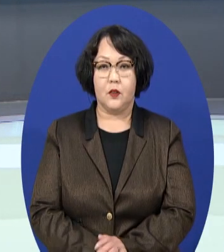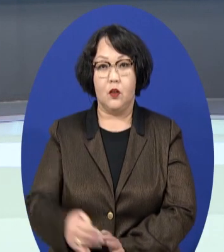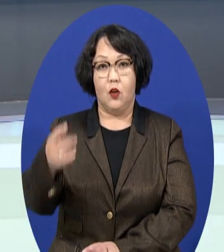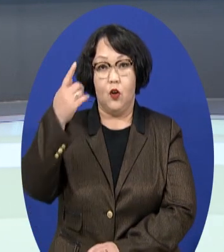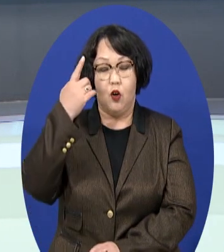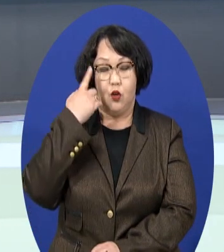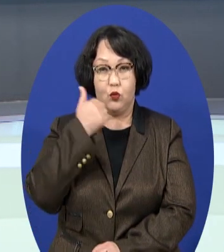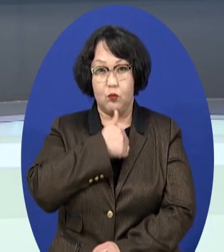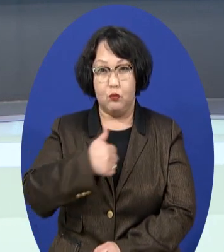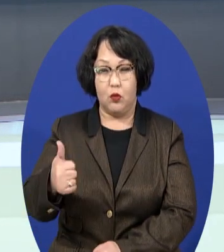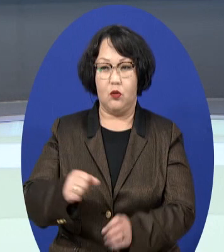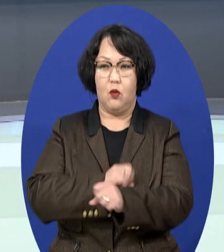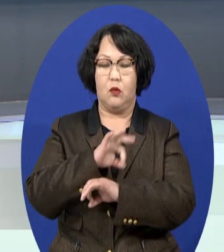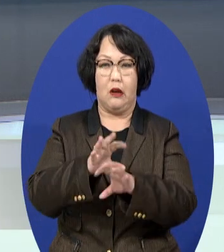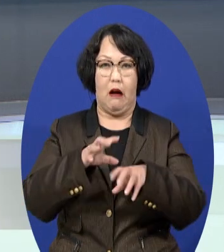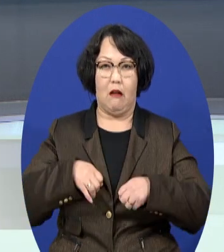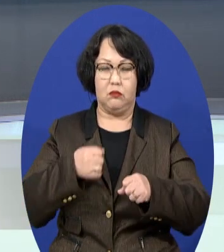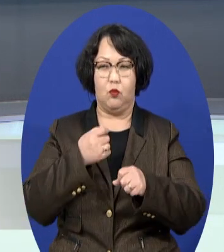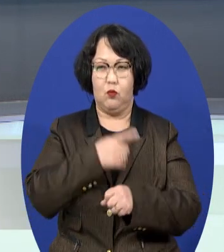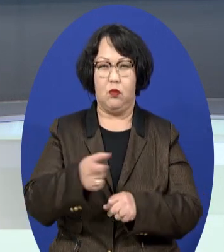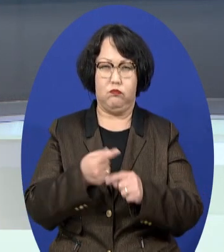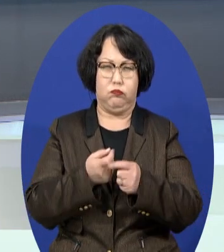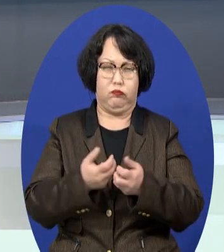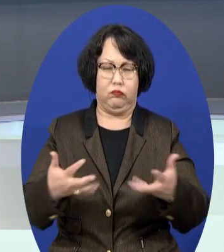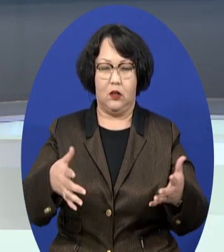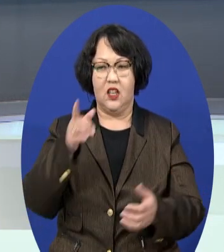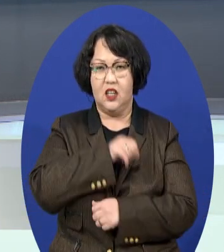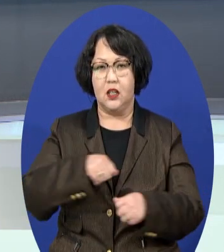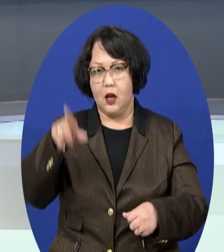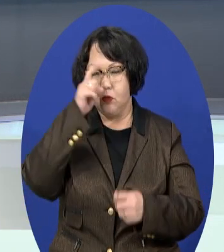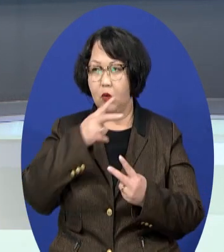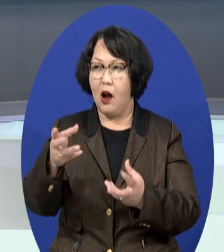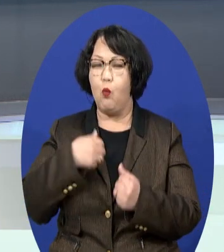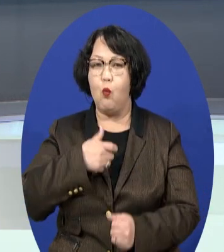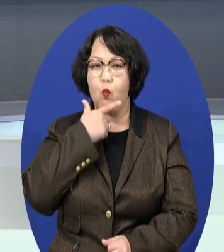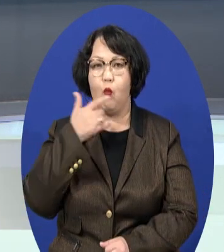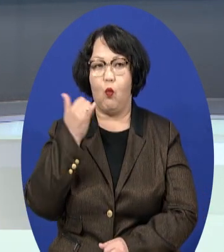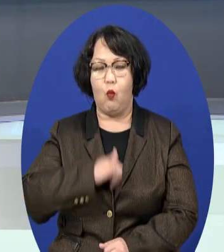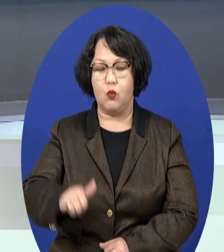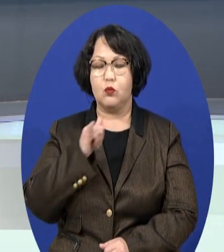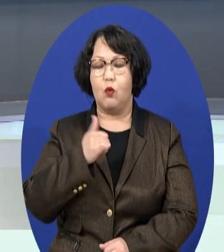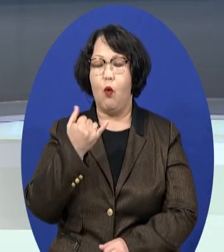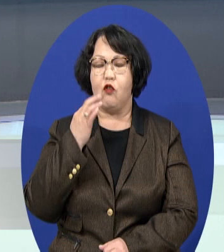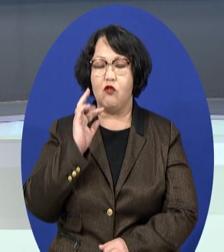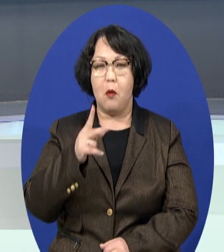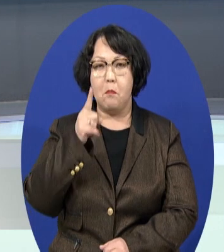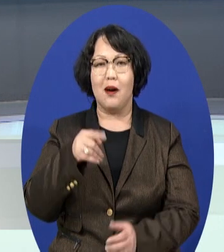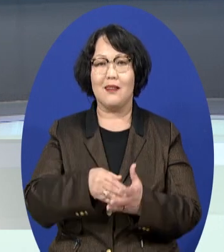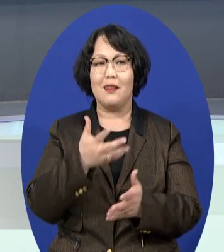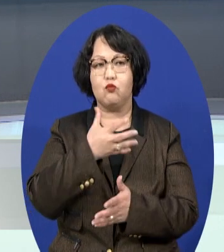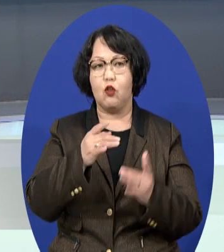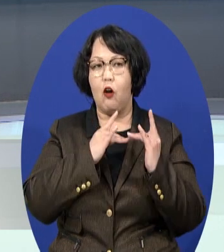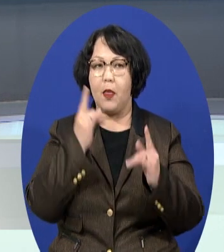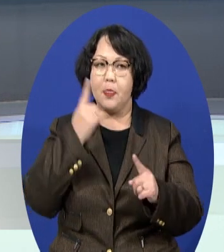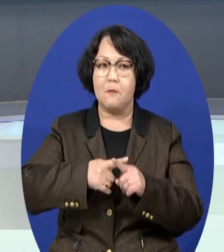Өдөрт бүртгэгдэх халдварын тоо нэмэгдэж, иргэд эмнэлгийн үйлчилгээ авч чадахгүй төрөөд байна. Хэдийгээр улсын онцгой хэмжээс 1500-аар дэлгэнэ гэж байгаа ч эмч эмнэлгийн ажилтнуудын